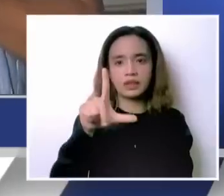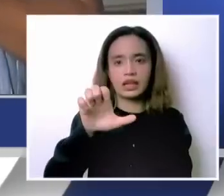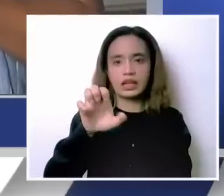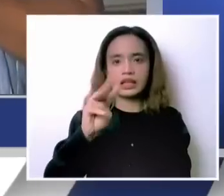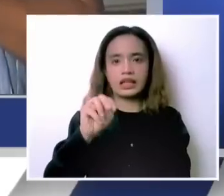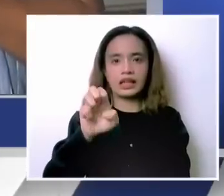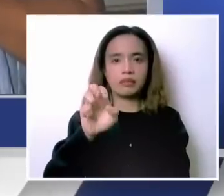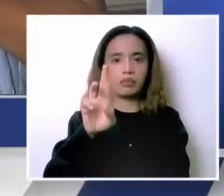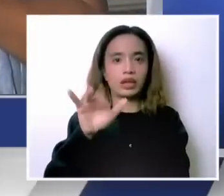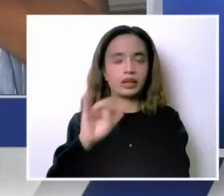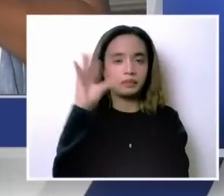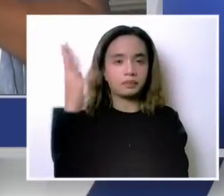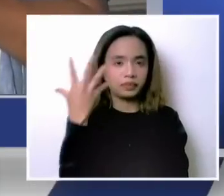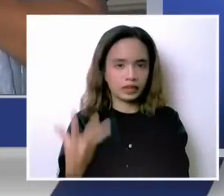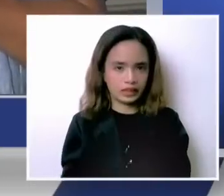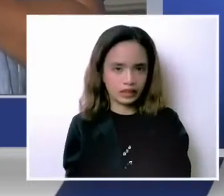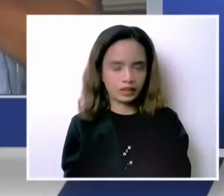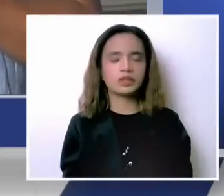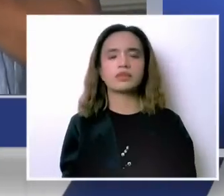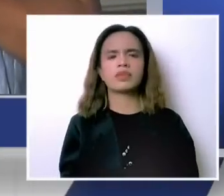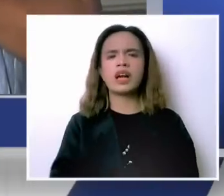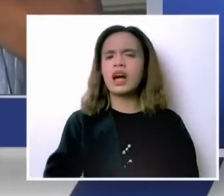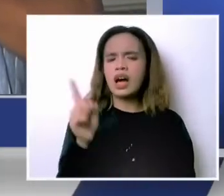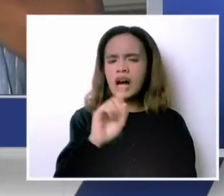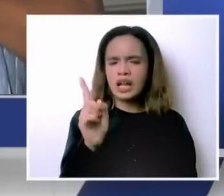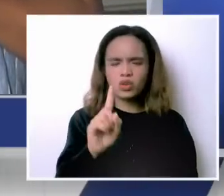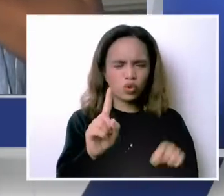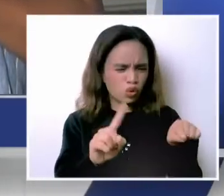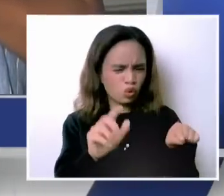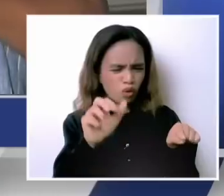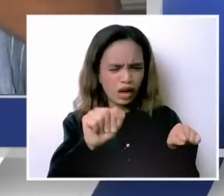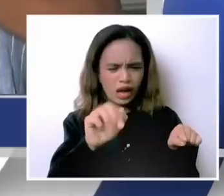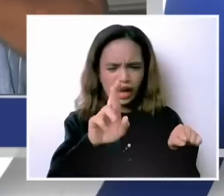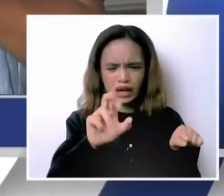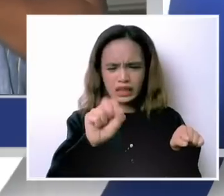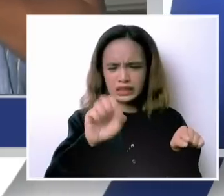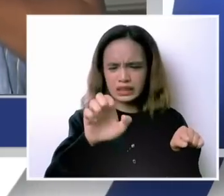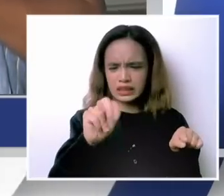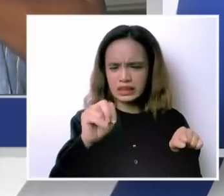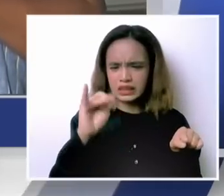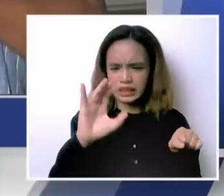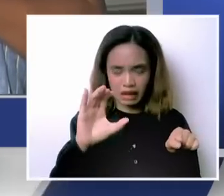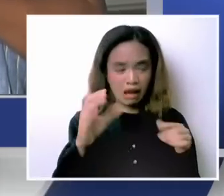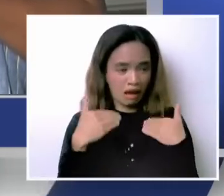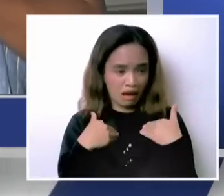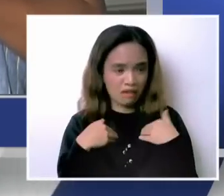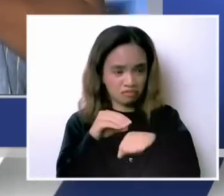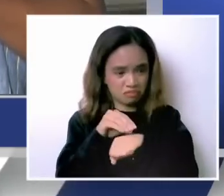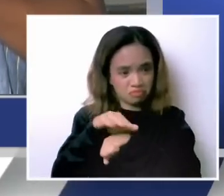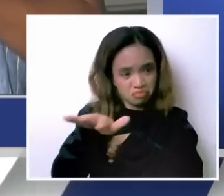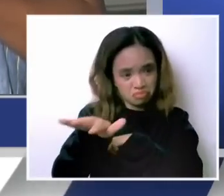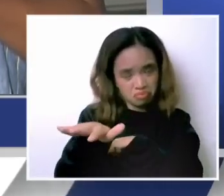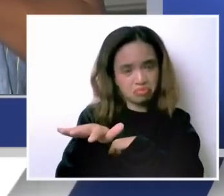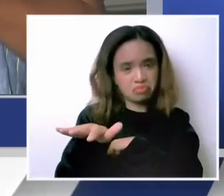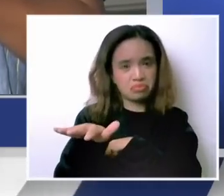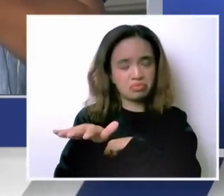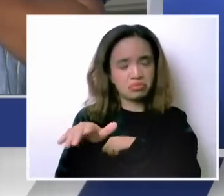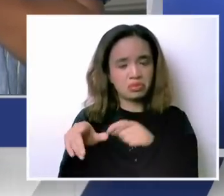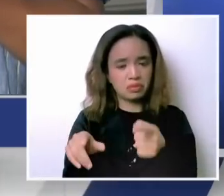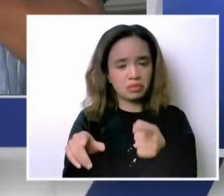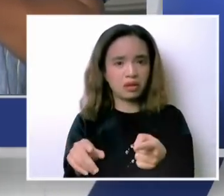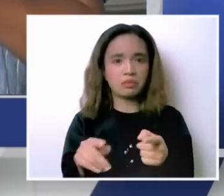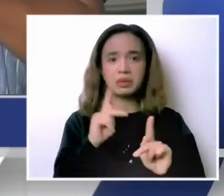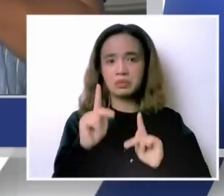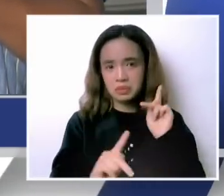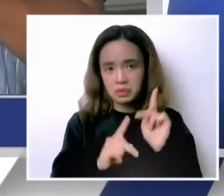Dennis, ano ba itong arsenic na ito? At may epekto na ba ito sa mga mamamayan dyan sa